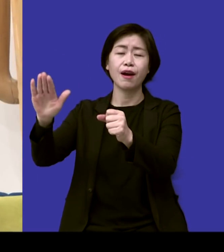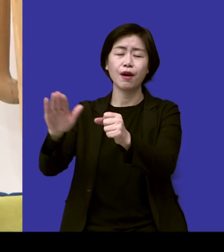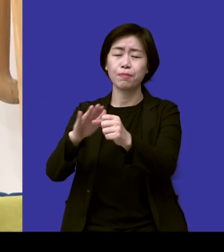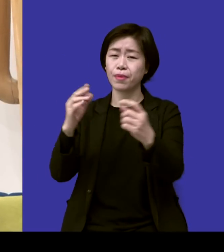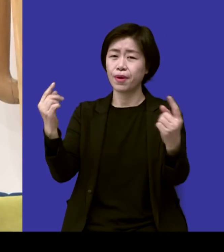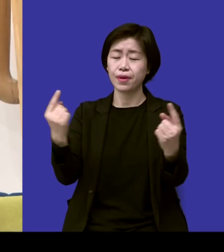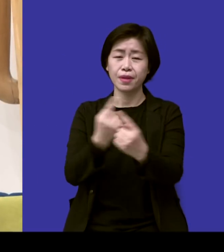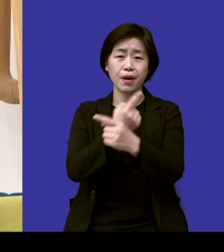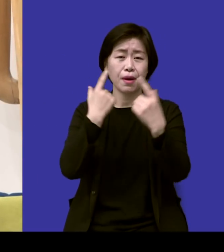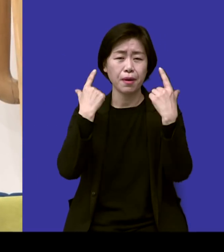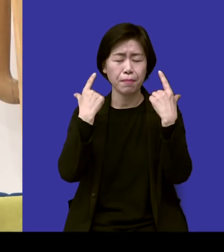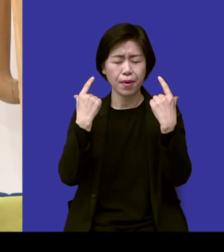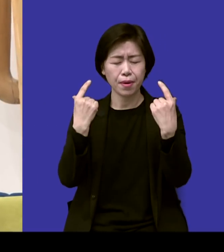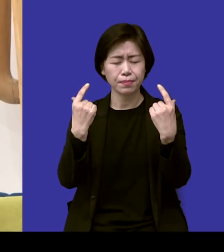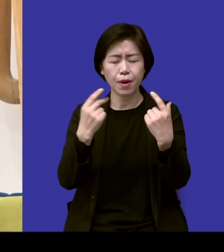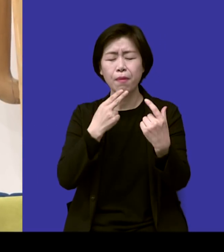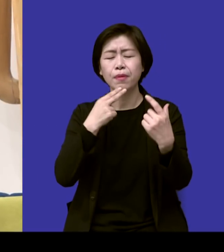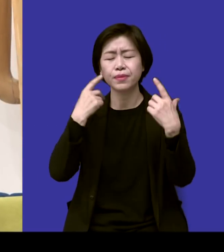사랑